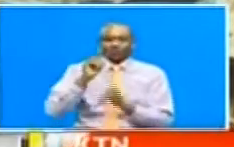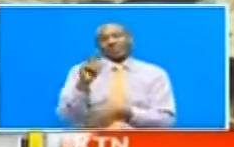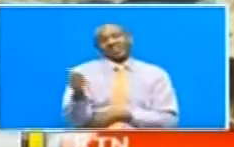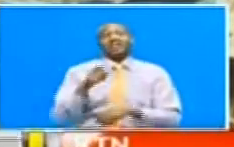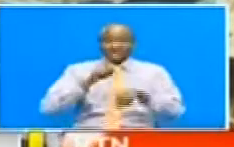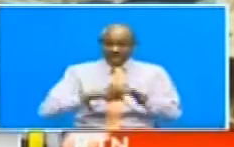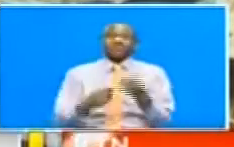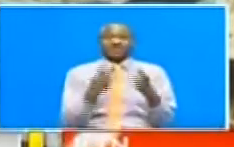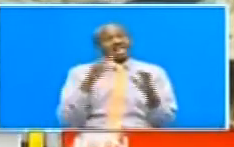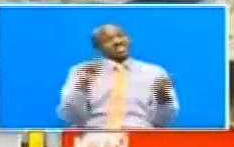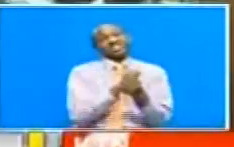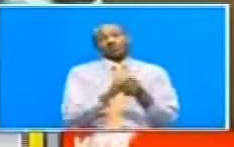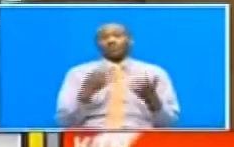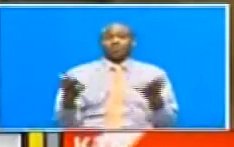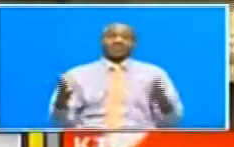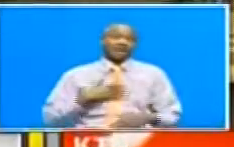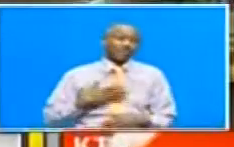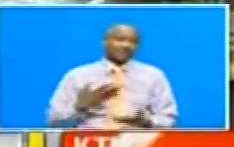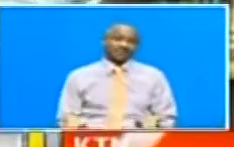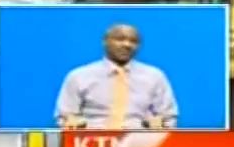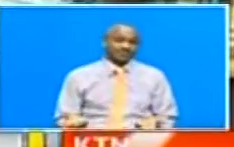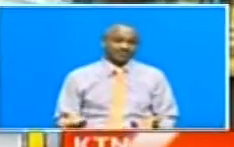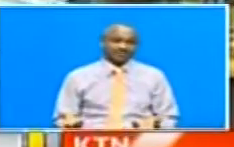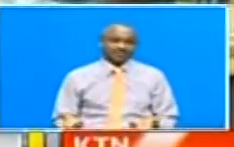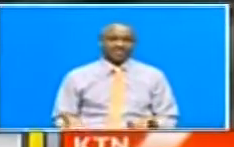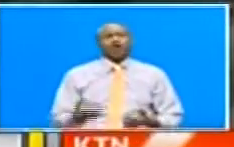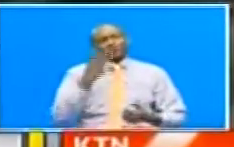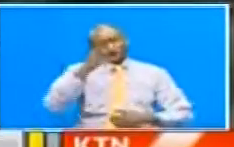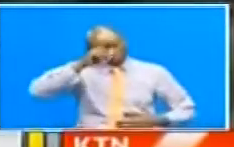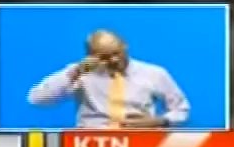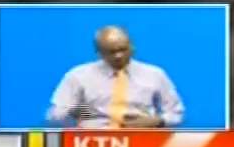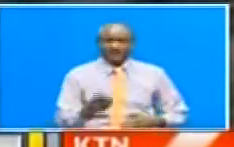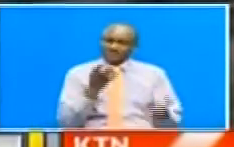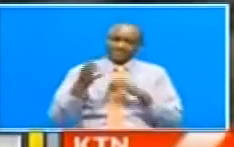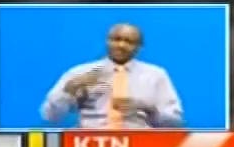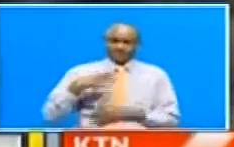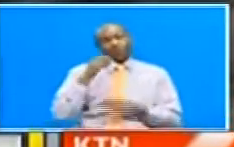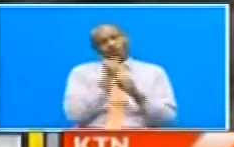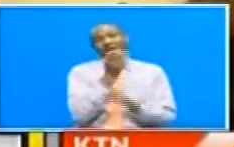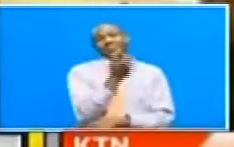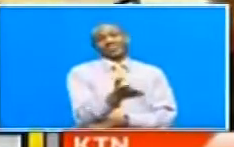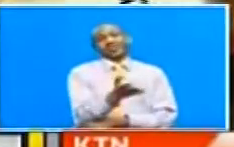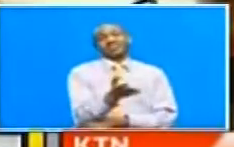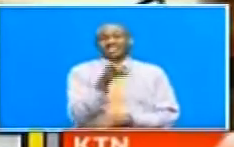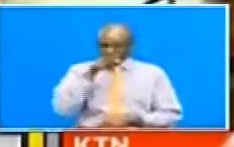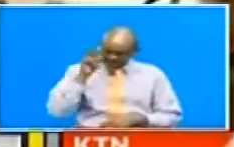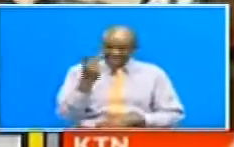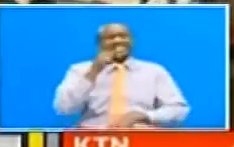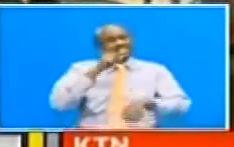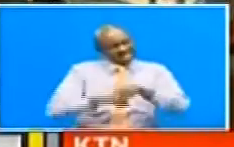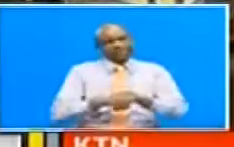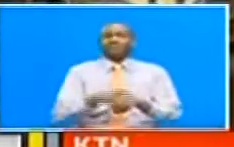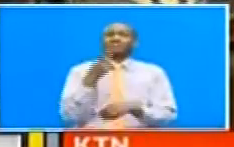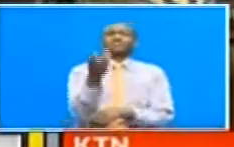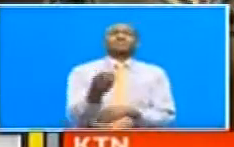moto inaendelea kuangamiza mali yetu. Takriban wafanyabiashara 4,000 wanahudumu kwenye soko hili, na hii ikiwa ni mara ya pili katika muda wa mwezi